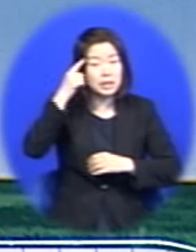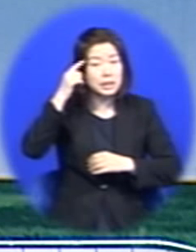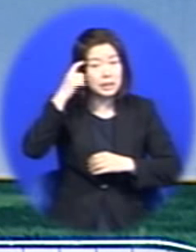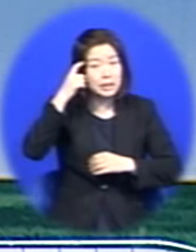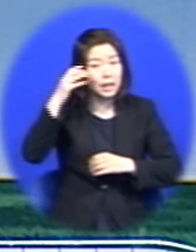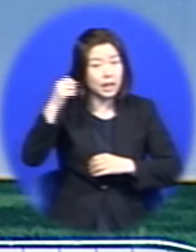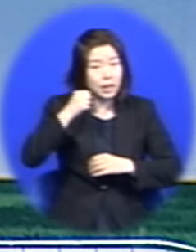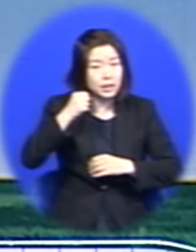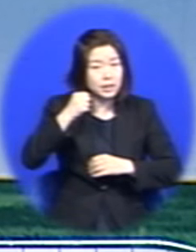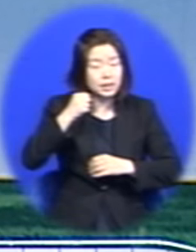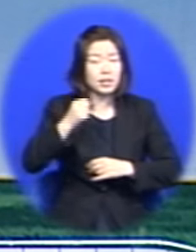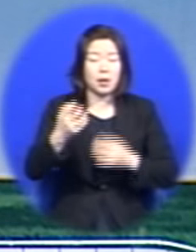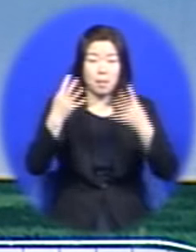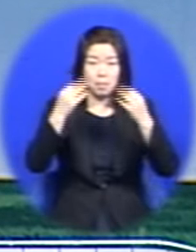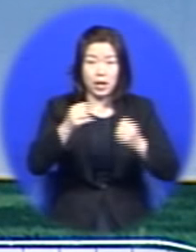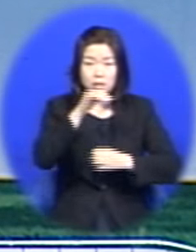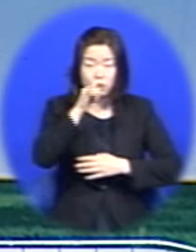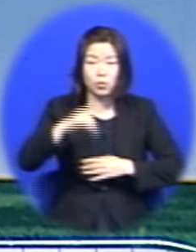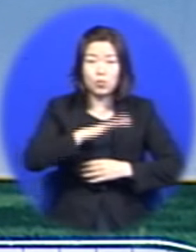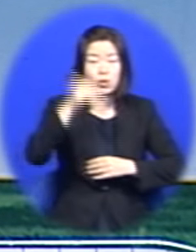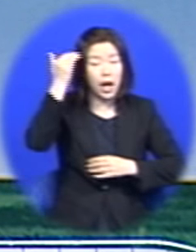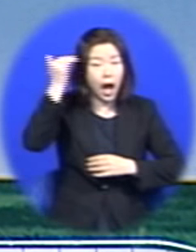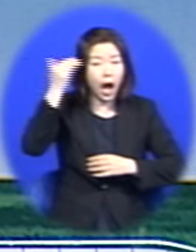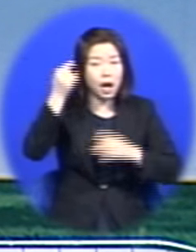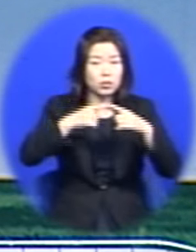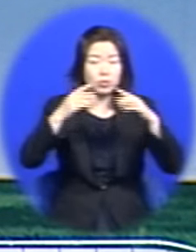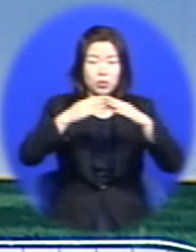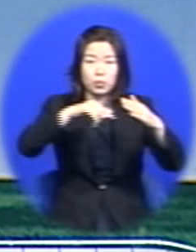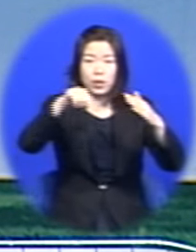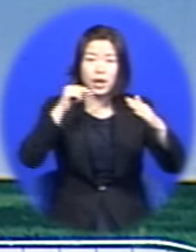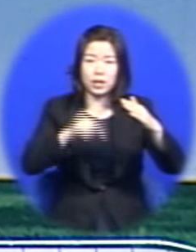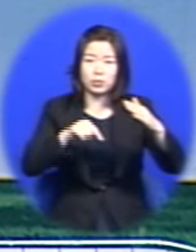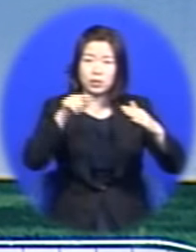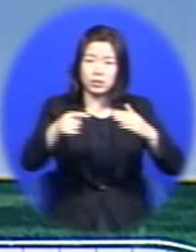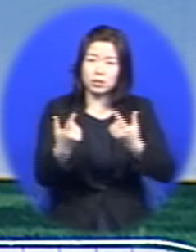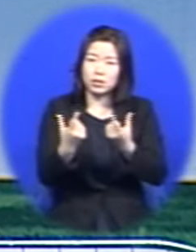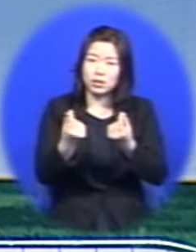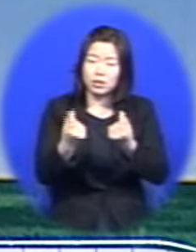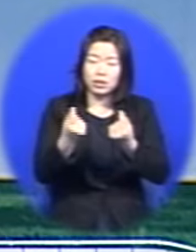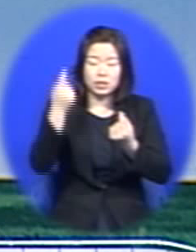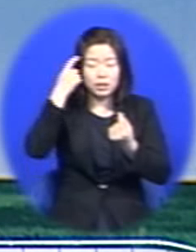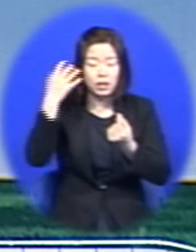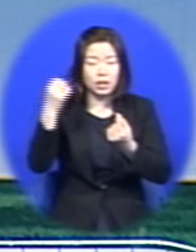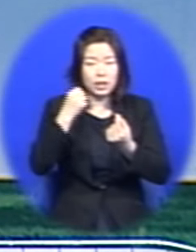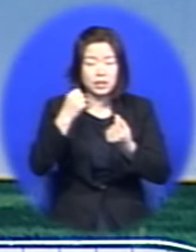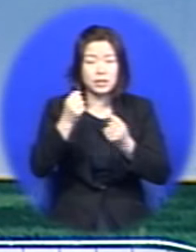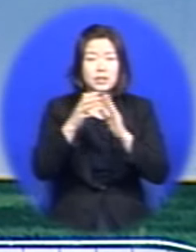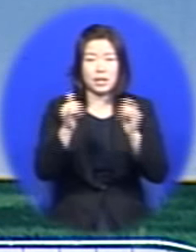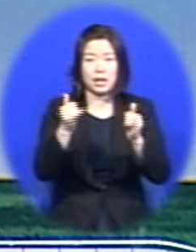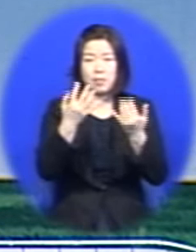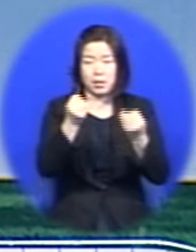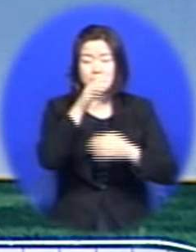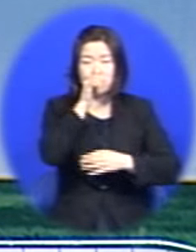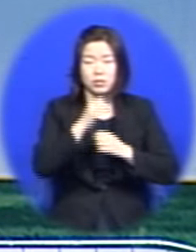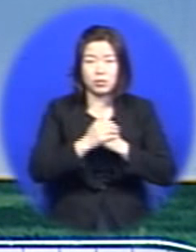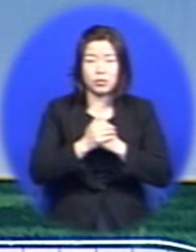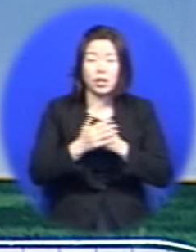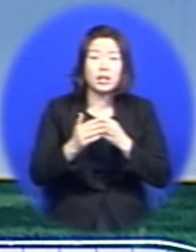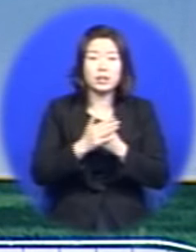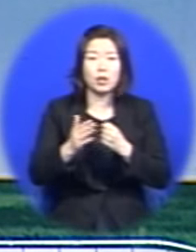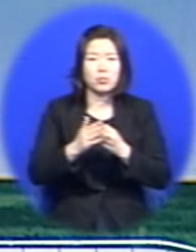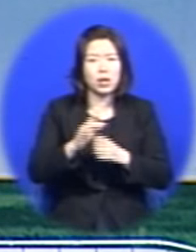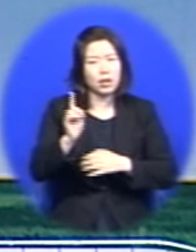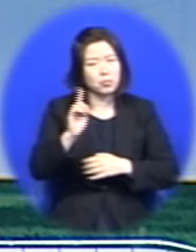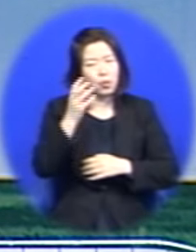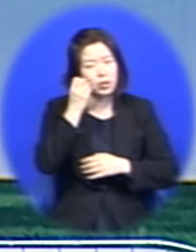있는 분들이 상당히 많고 우리 한국 교회 안에도 그런 의견을 가지고 있는 분들이 있으세요. 그래서